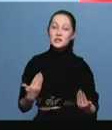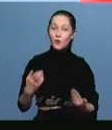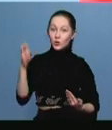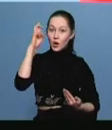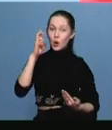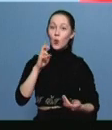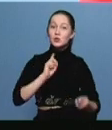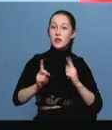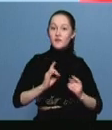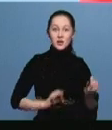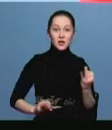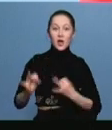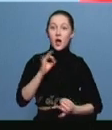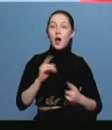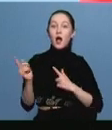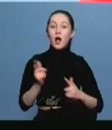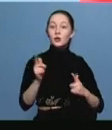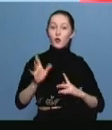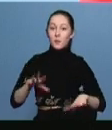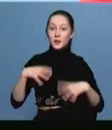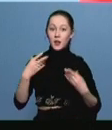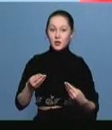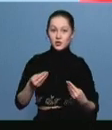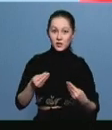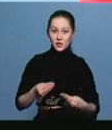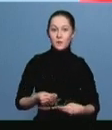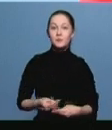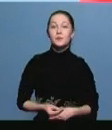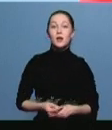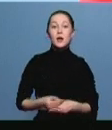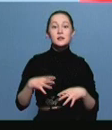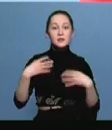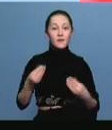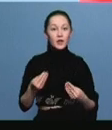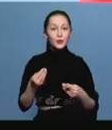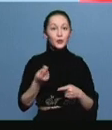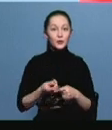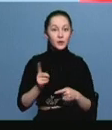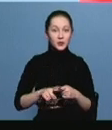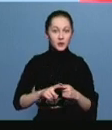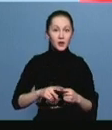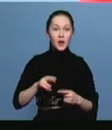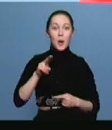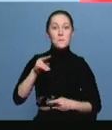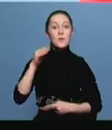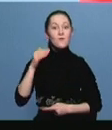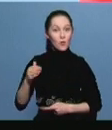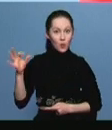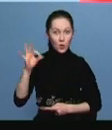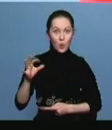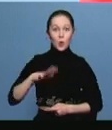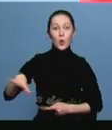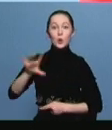Совете готовим свои предложения Совету законодателей Приволжского федерального округа с тем, чтобы уже в